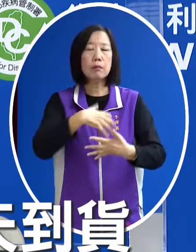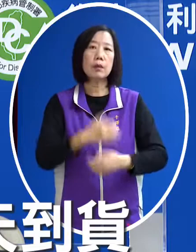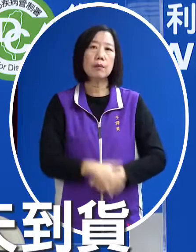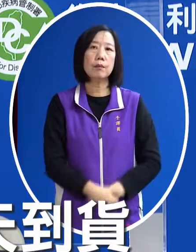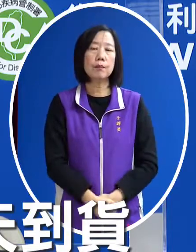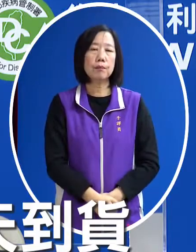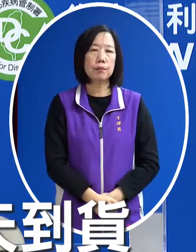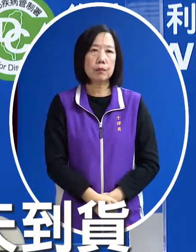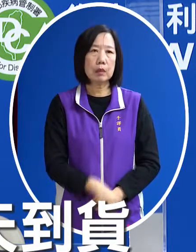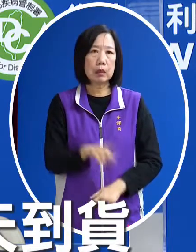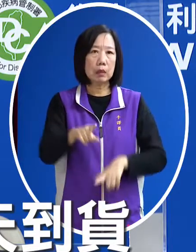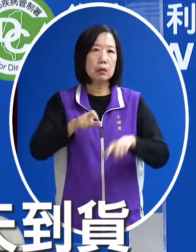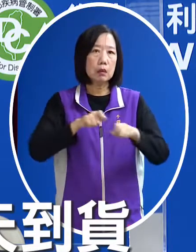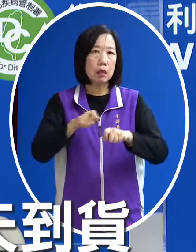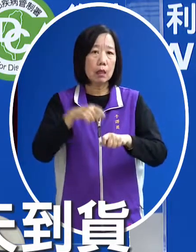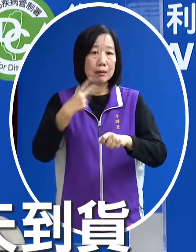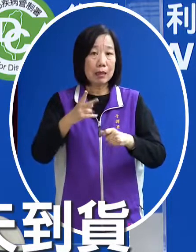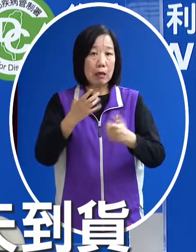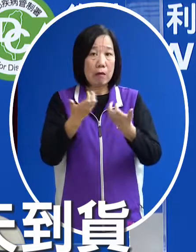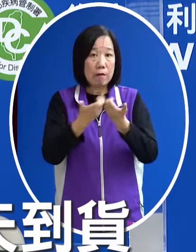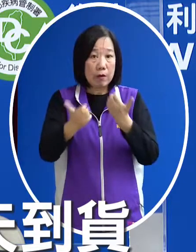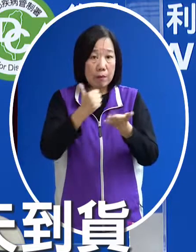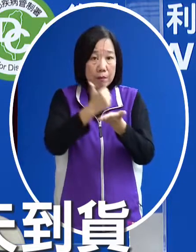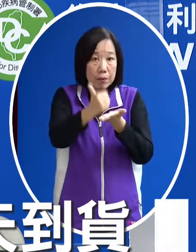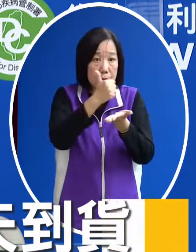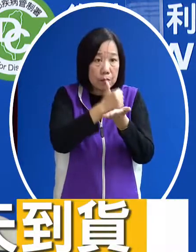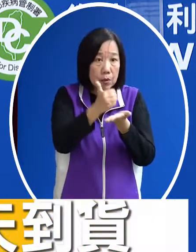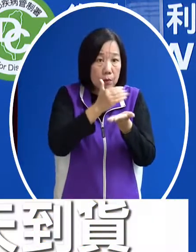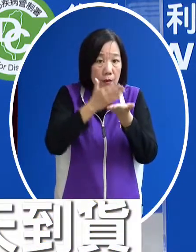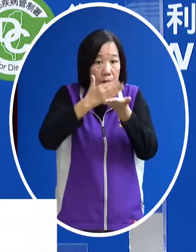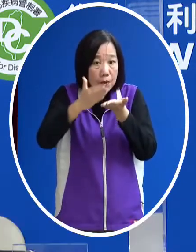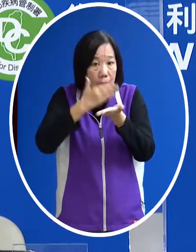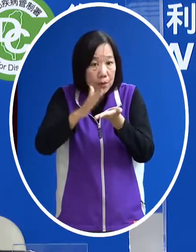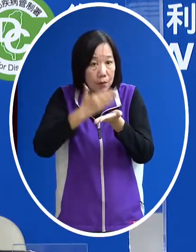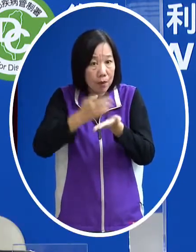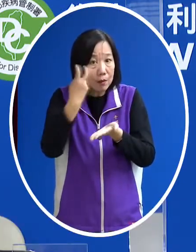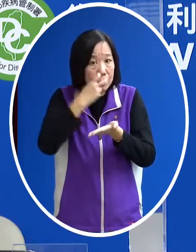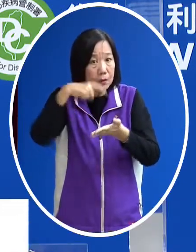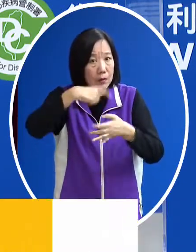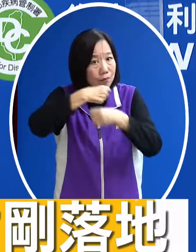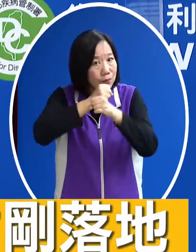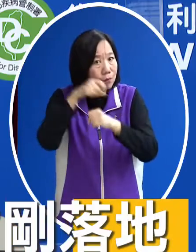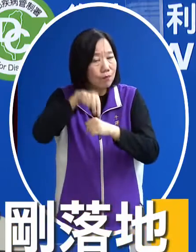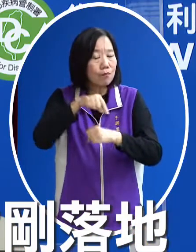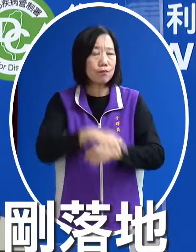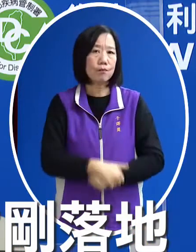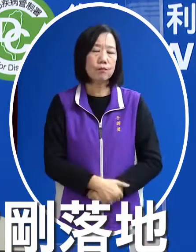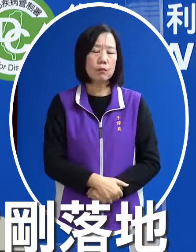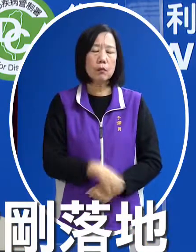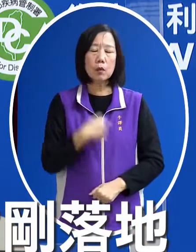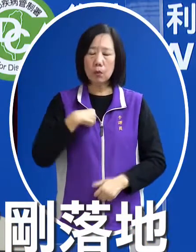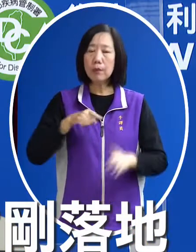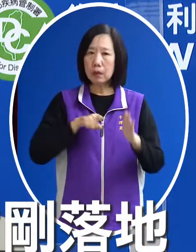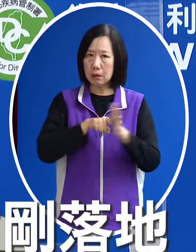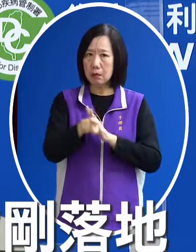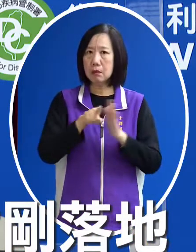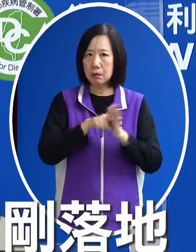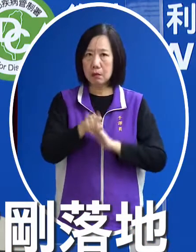那关分批检验的部分，这个应该是说我们一直都